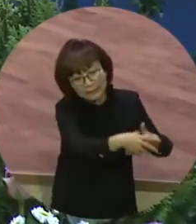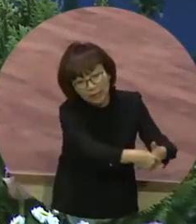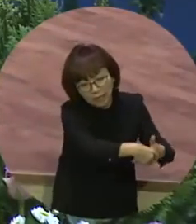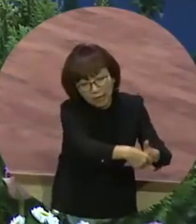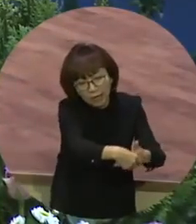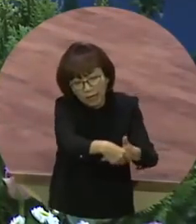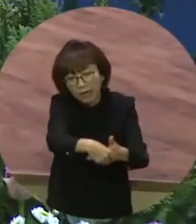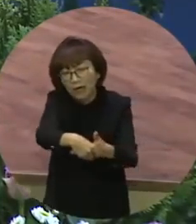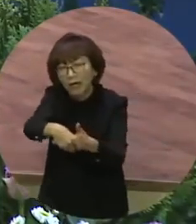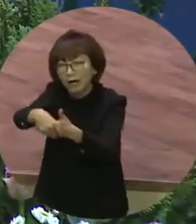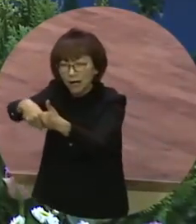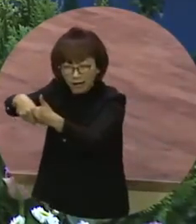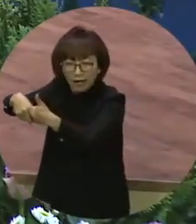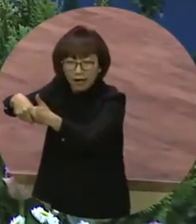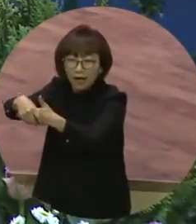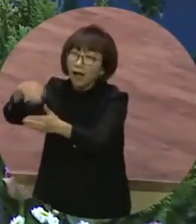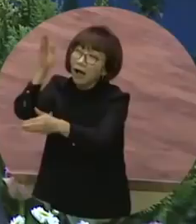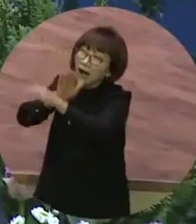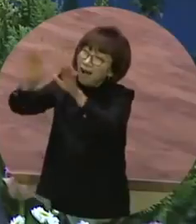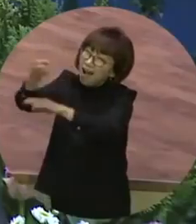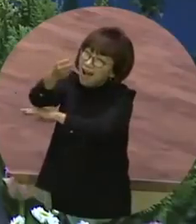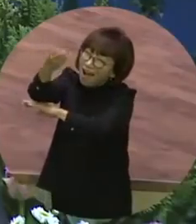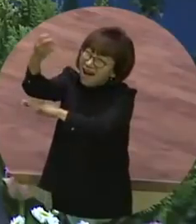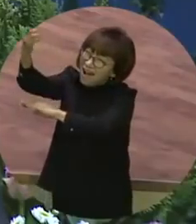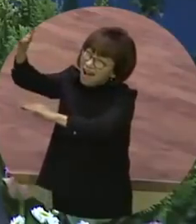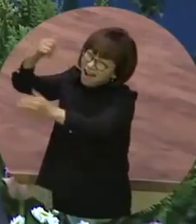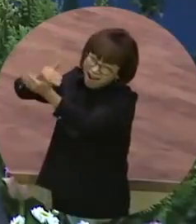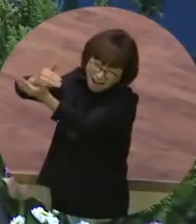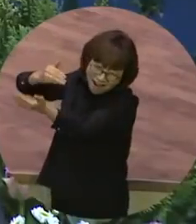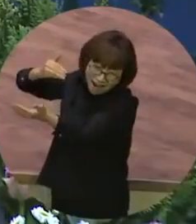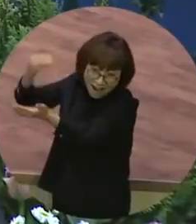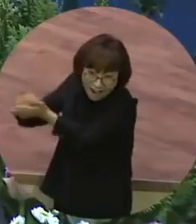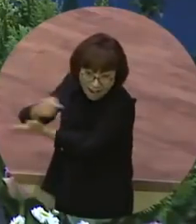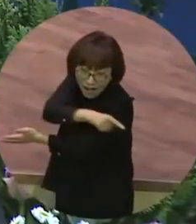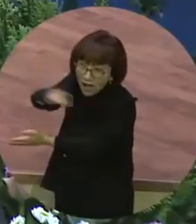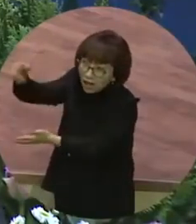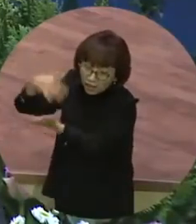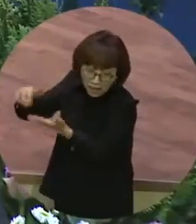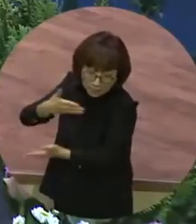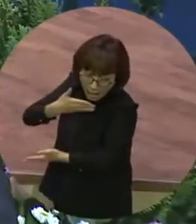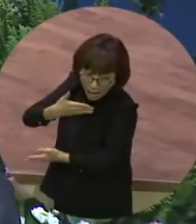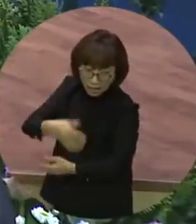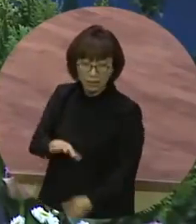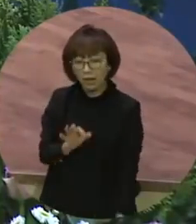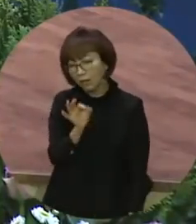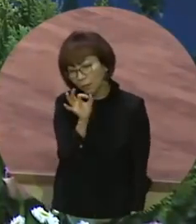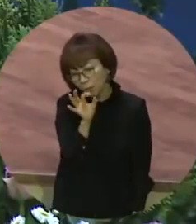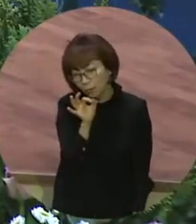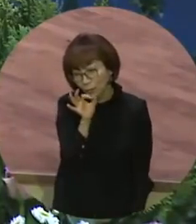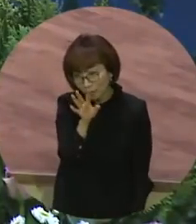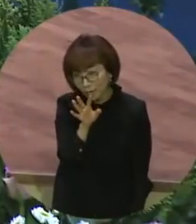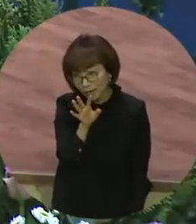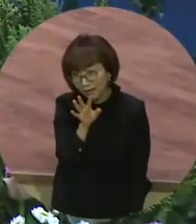분명히 말씀하시면서 하늘의 무서운 별들을 봐라. 네가 혈을 씻겠느냐?